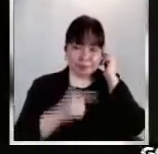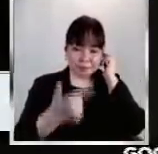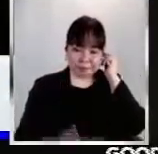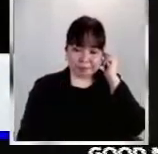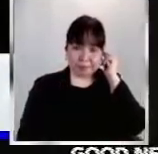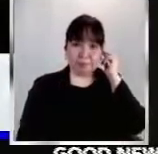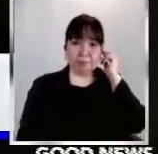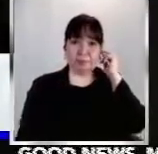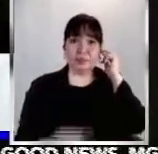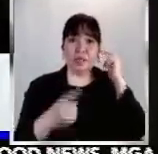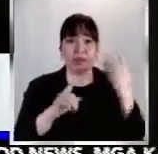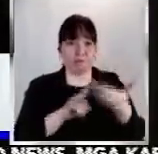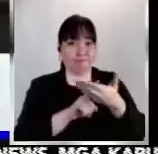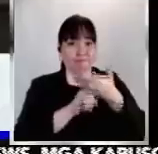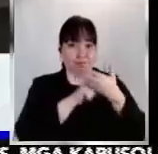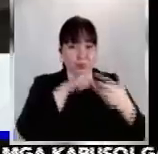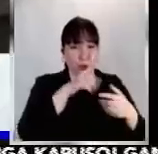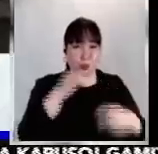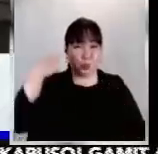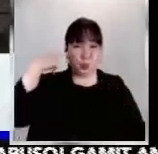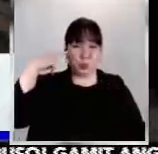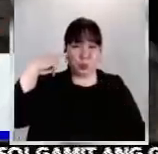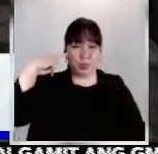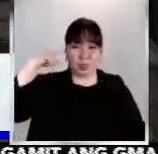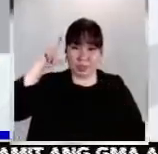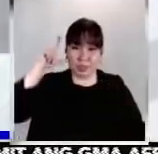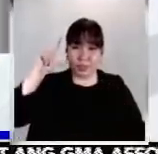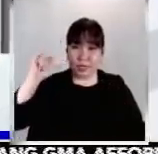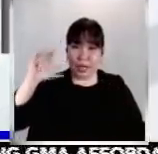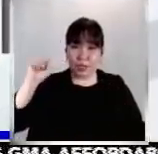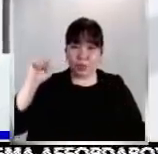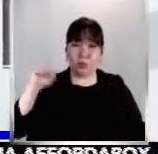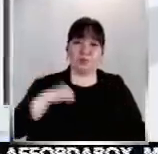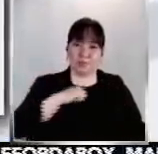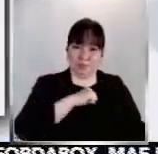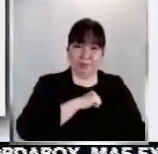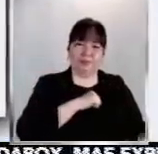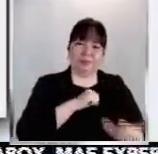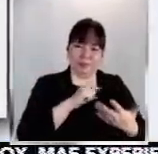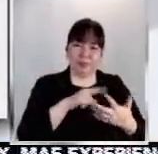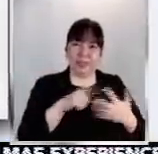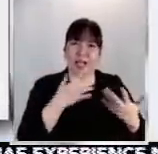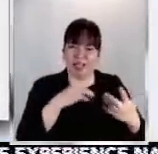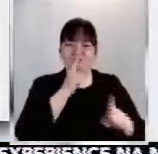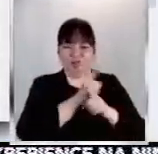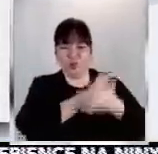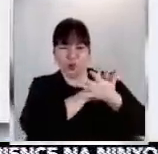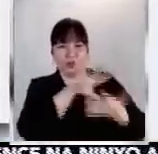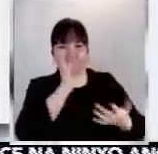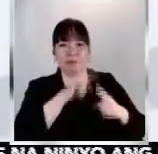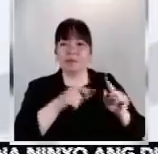Nasa isolation pa rin si Senator Ping Lacson matapos makumpirmang may COVID. Maayos naman daw ang kanyang kondisyon ngayon at wala